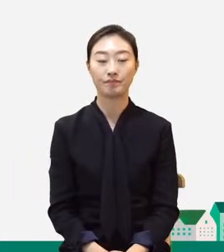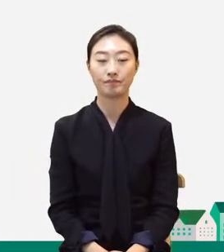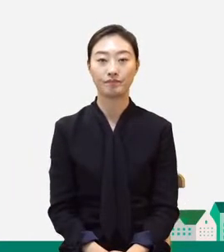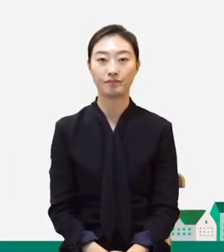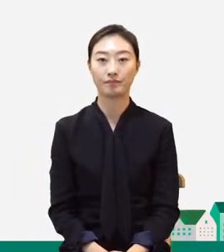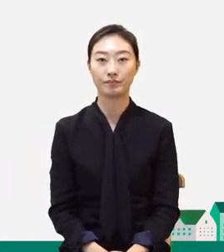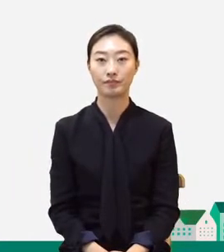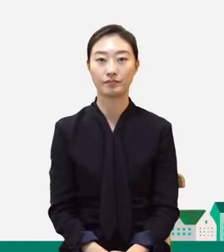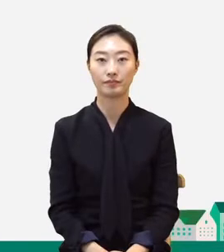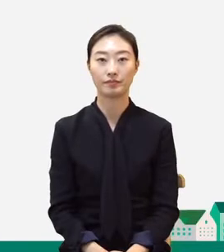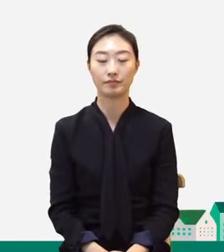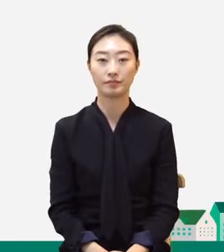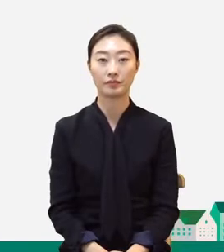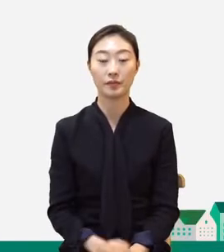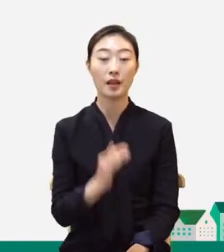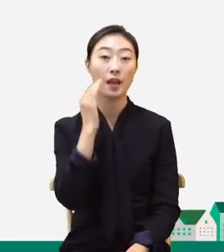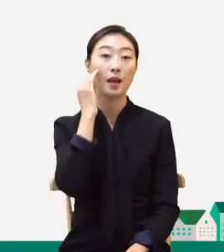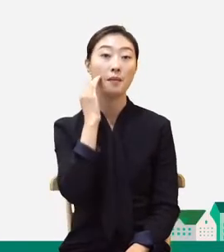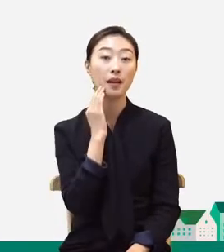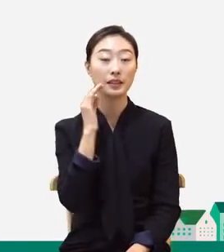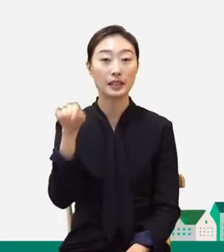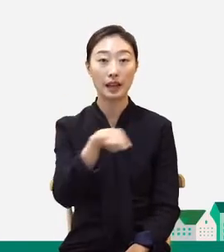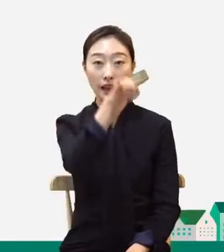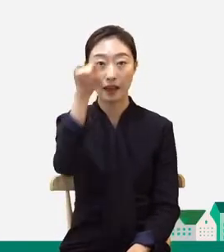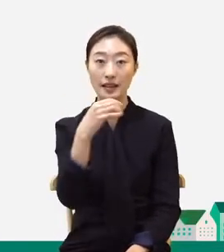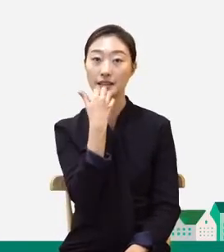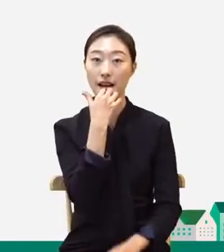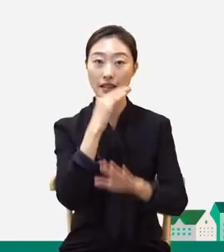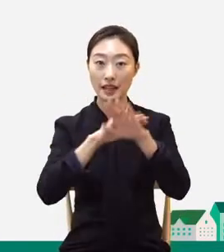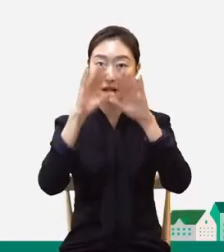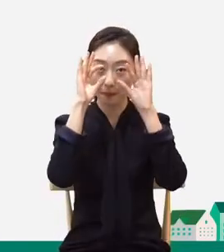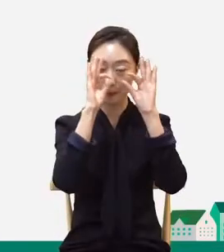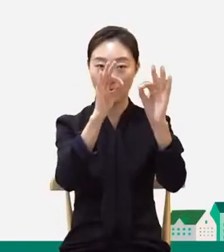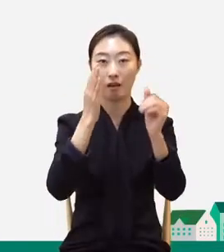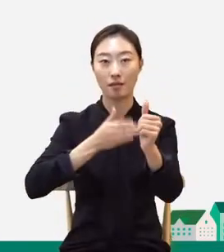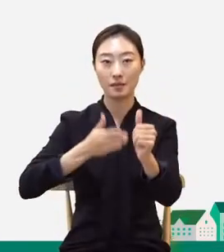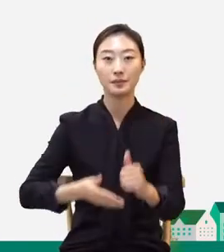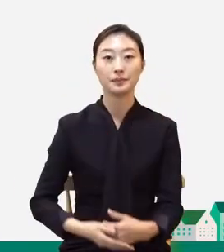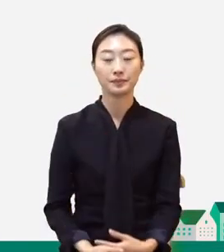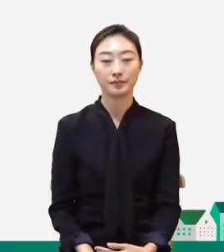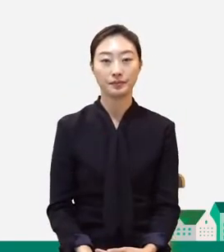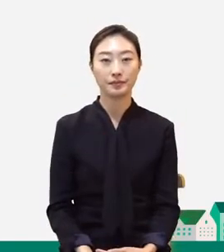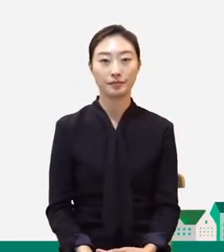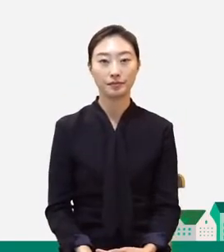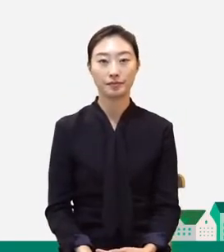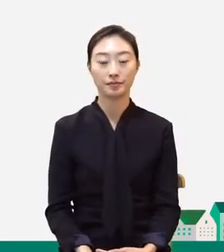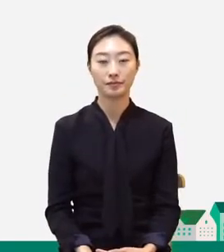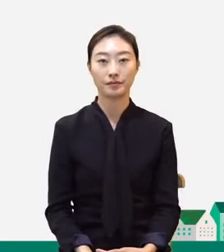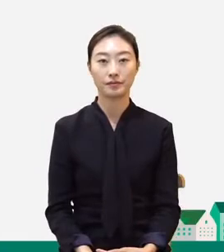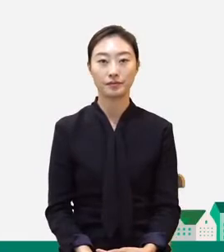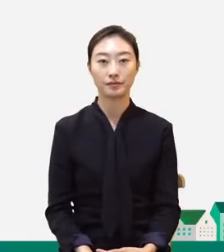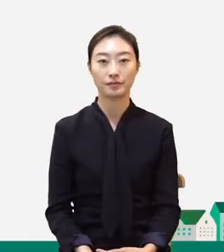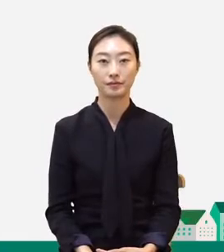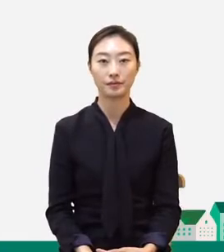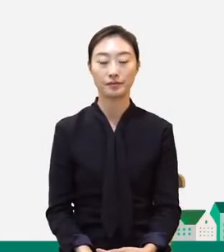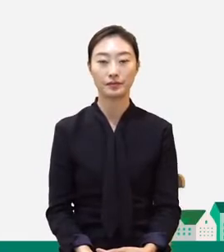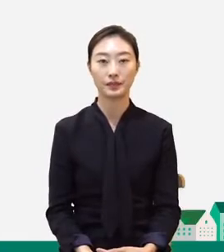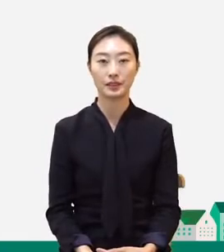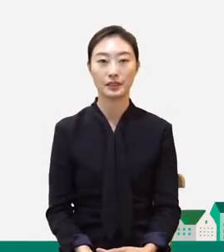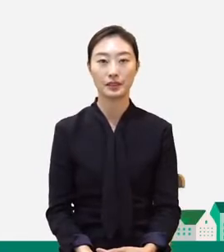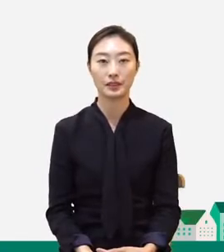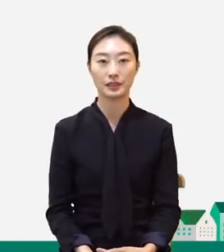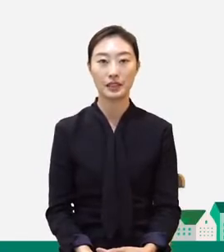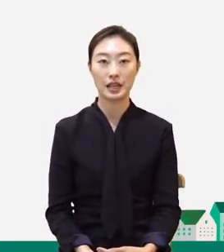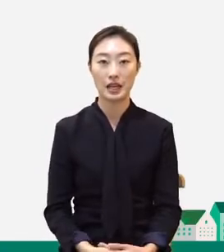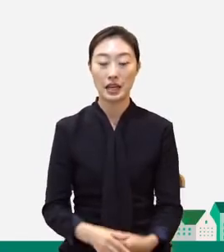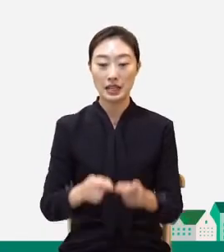적용받습니다. 파란색 표시된 부분을 좀 봐주시면은요, 입주 조건에 장기 요양